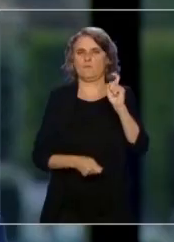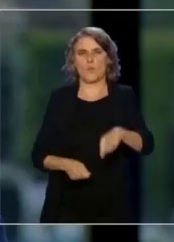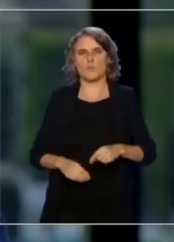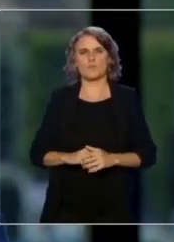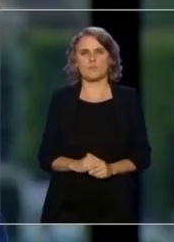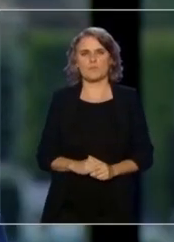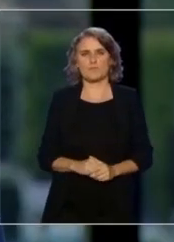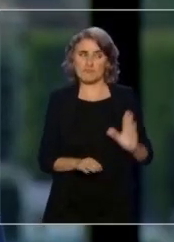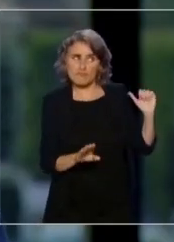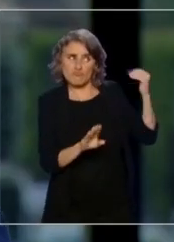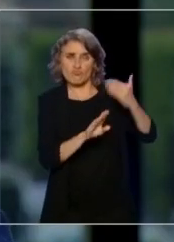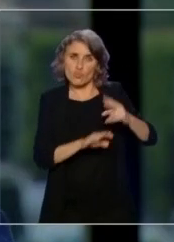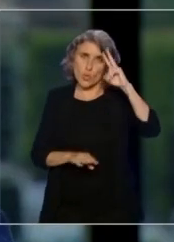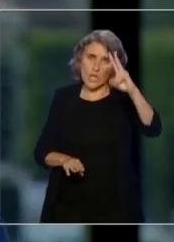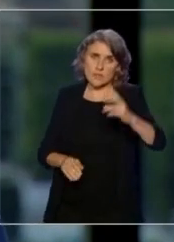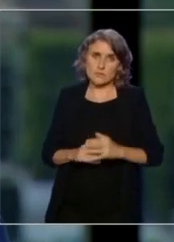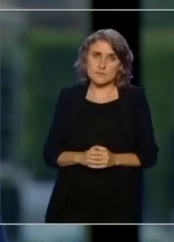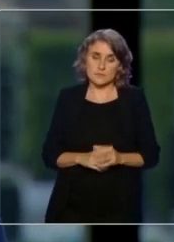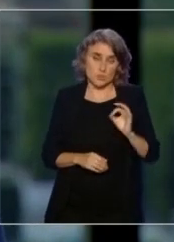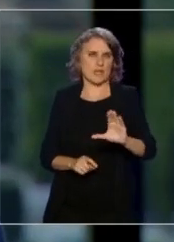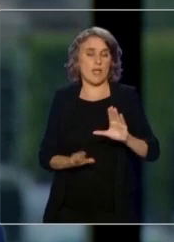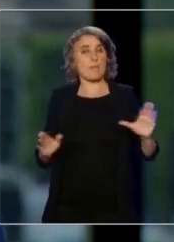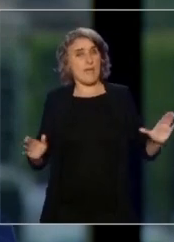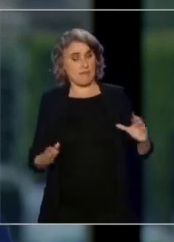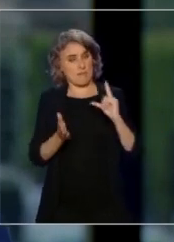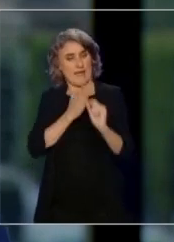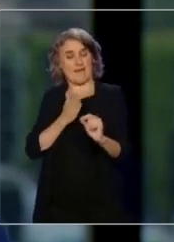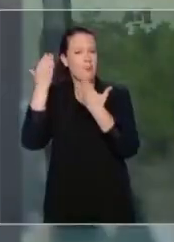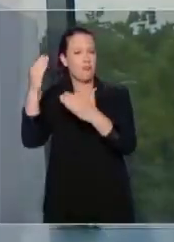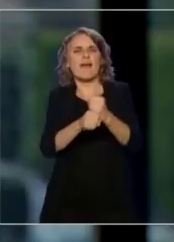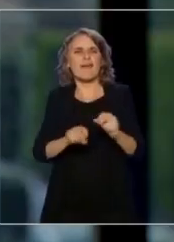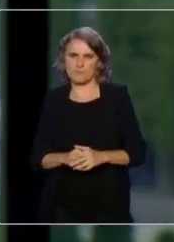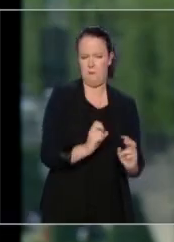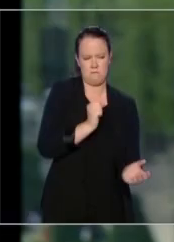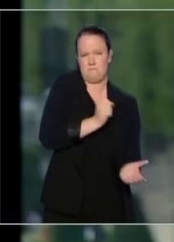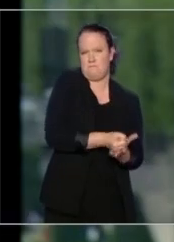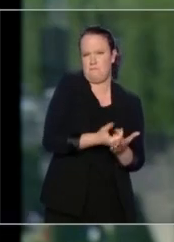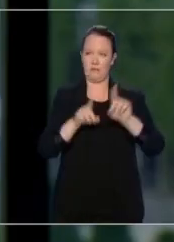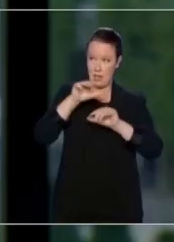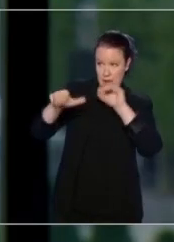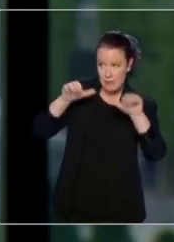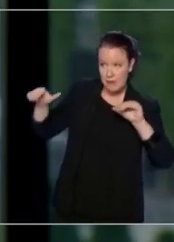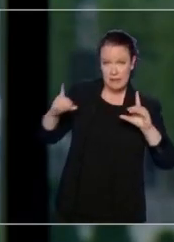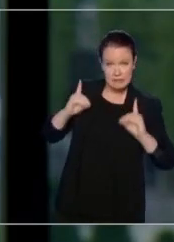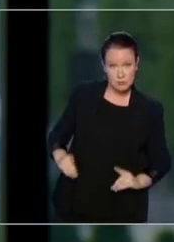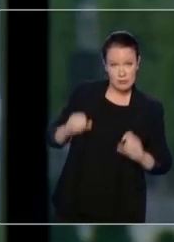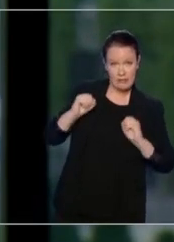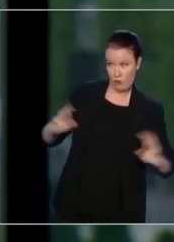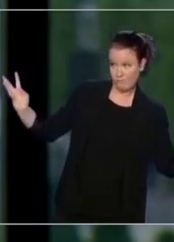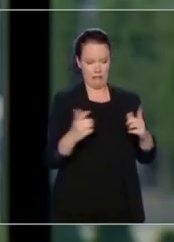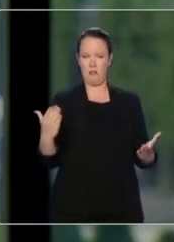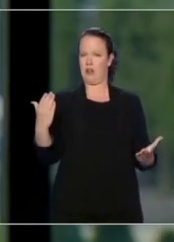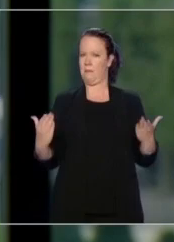Protéger. Oui, notre système est injuste. Oui, j'ai poursuivi une victime. Vous l'avez